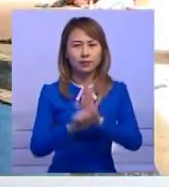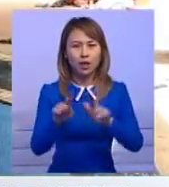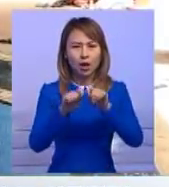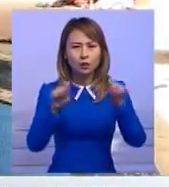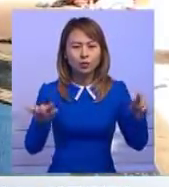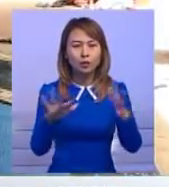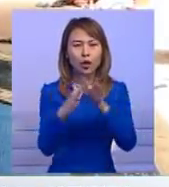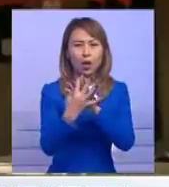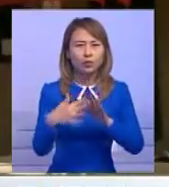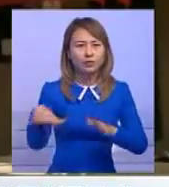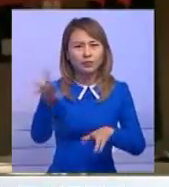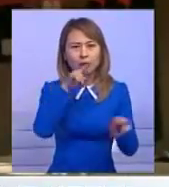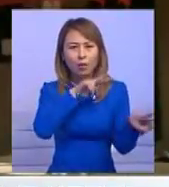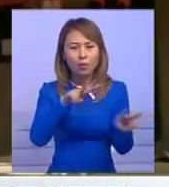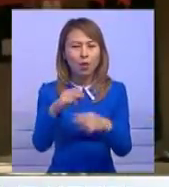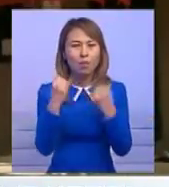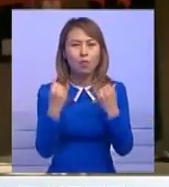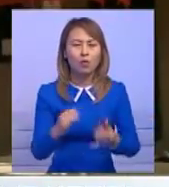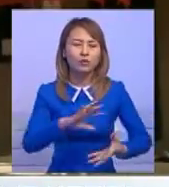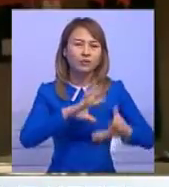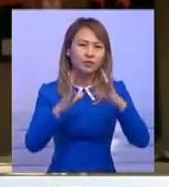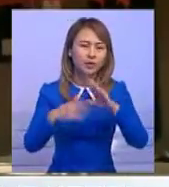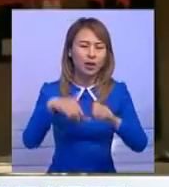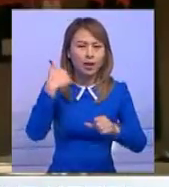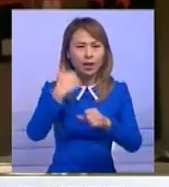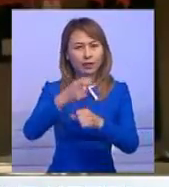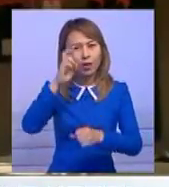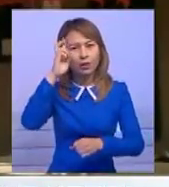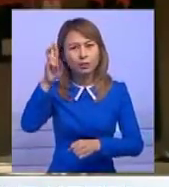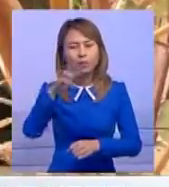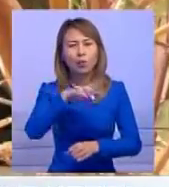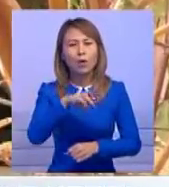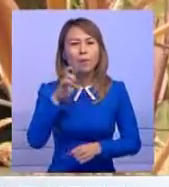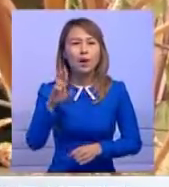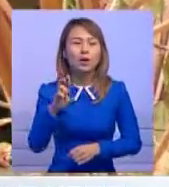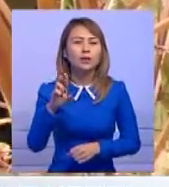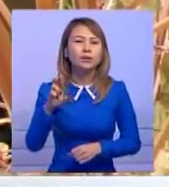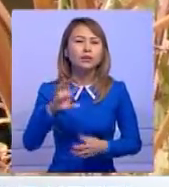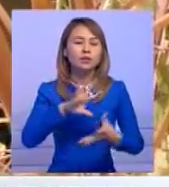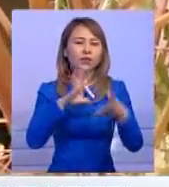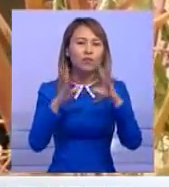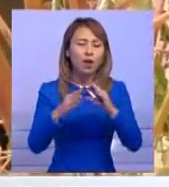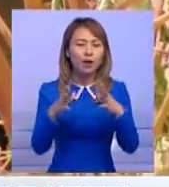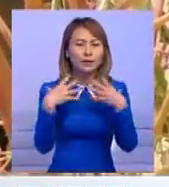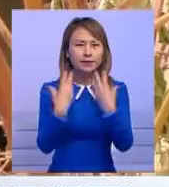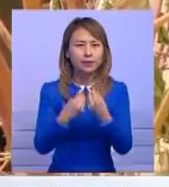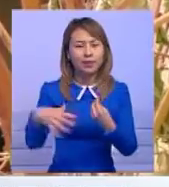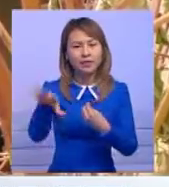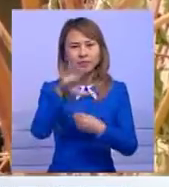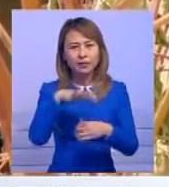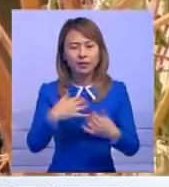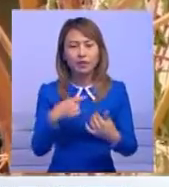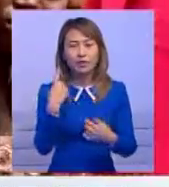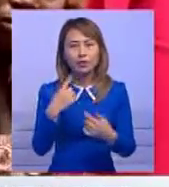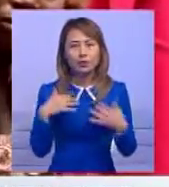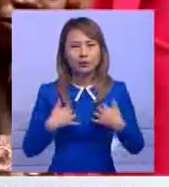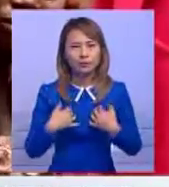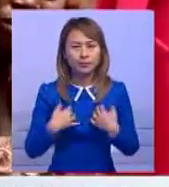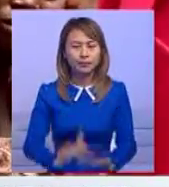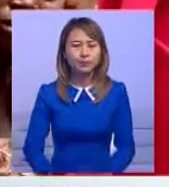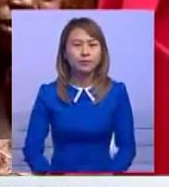ауылдар қараусыз қалды. Ал ел президенті Мухаммаду Бухари болса, қара жамылған отбасылардың қайғысына ортақ екенін